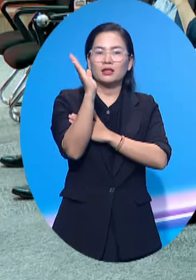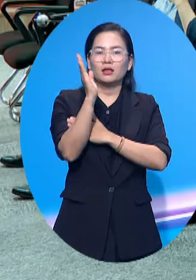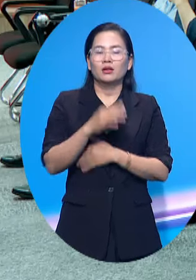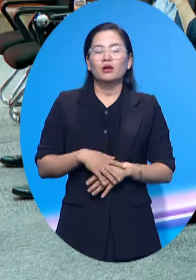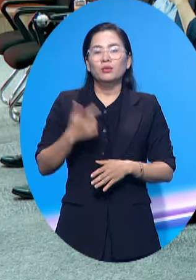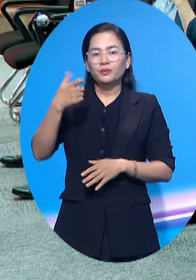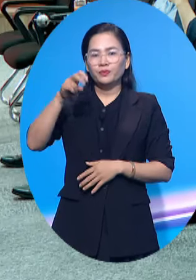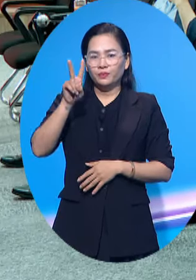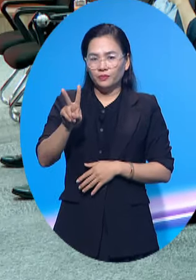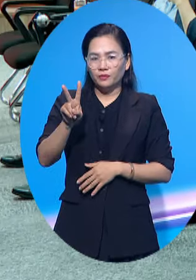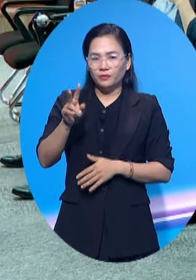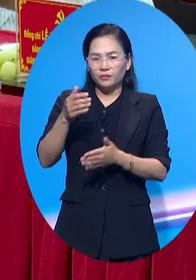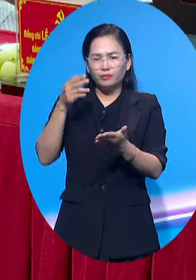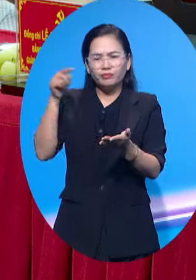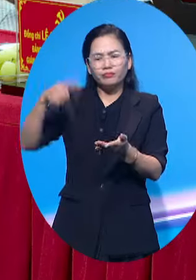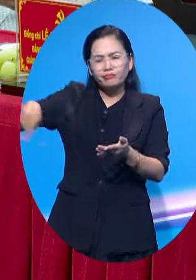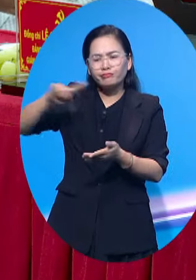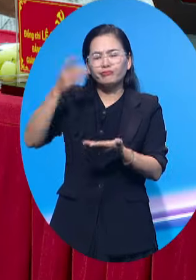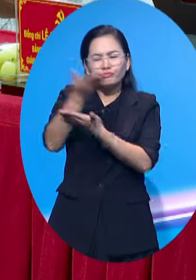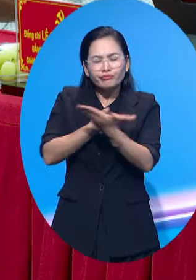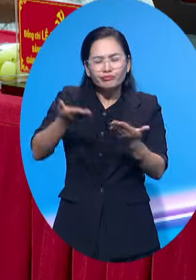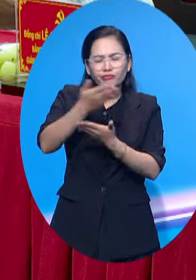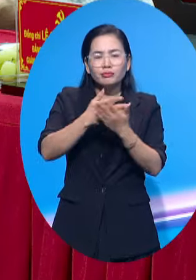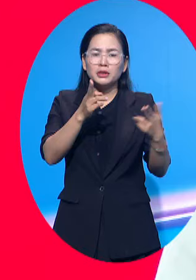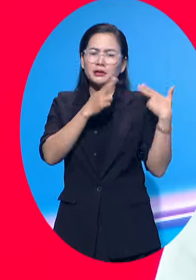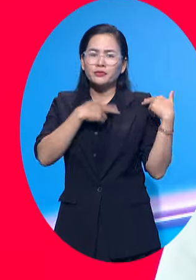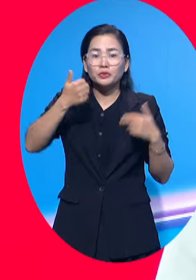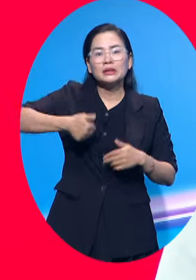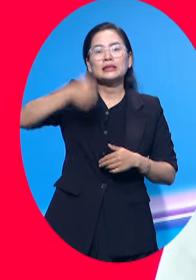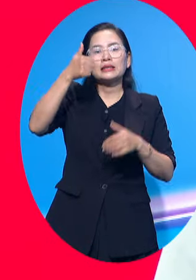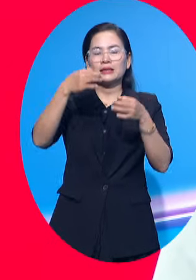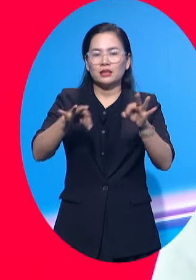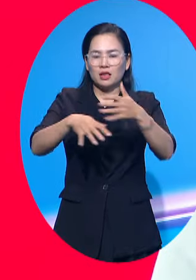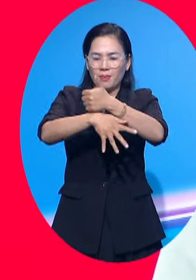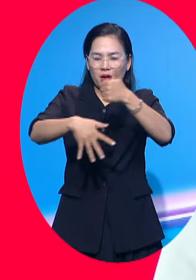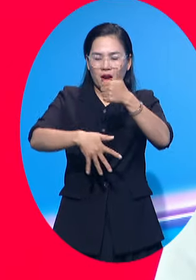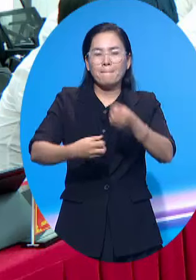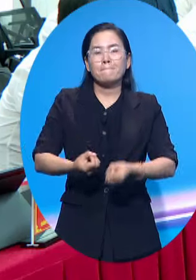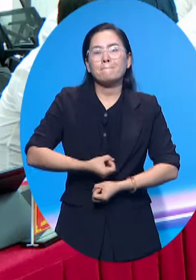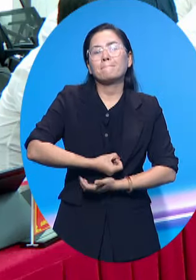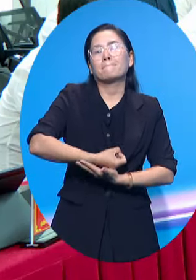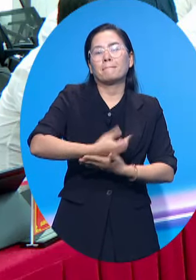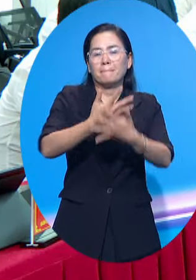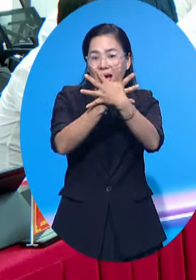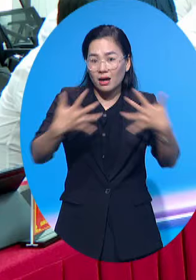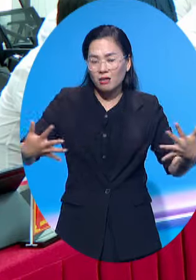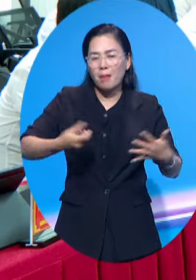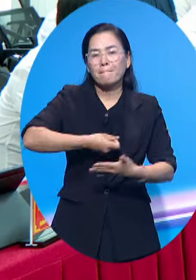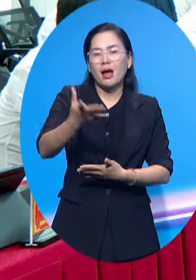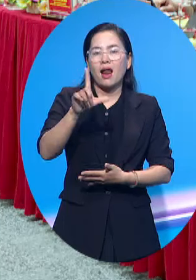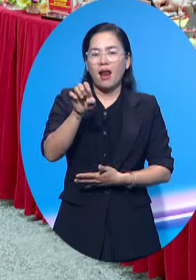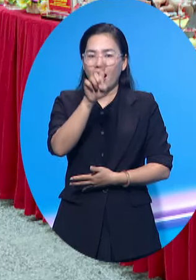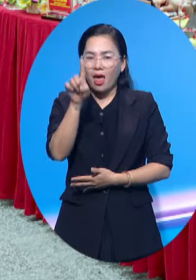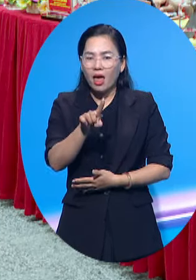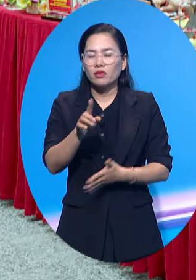năm 2024, Đảng ủy Liên hiệp đã đề ra nhiệm vụ trọng tâm, giữ vững mạng lưới bán lẻ, đổi mới hoạt động đầu tư và tái đầu tư, các giải